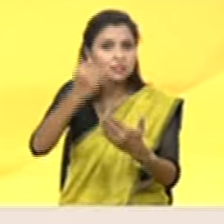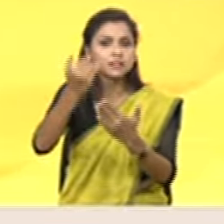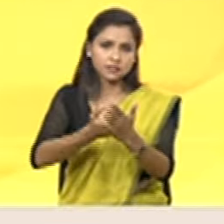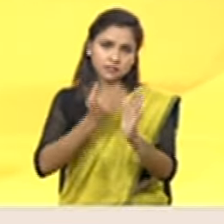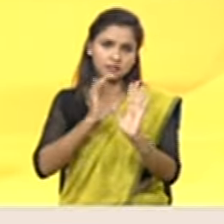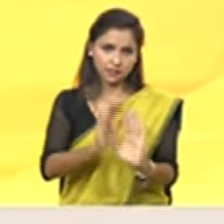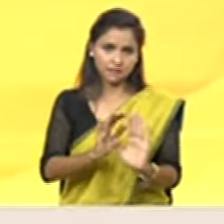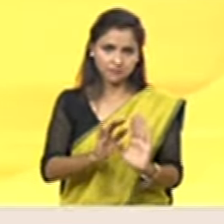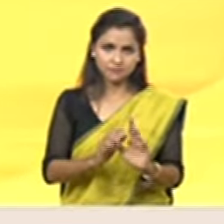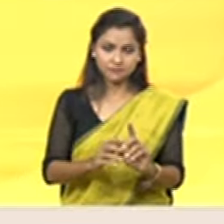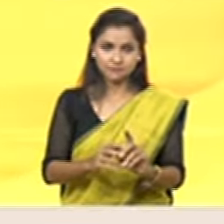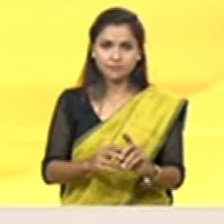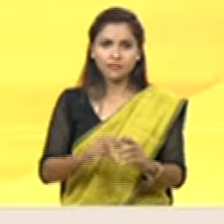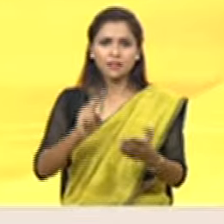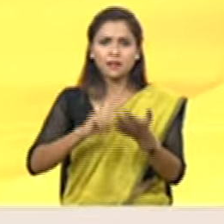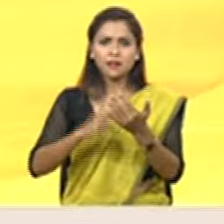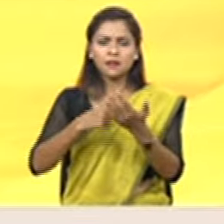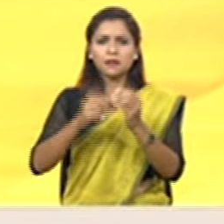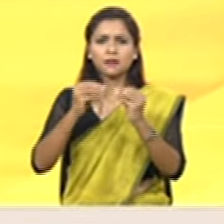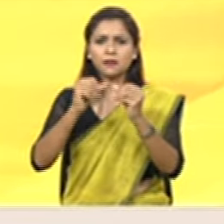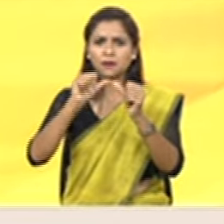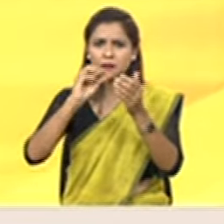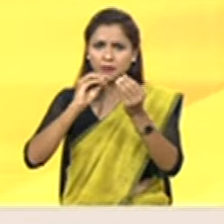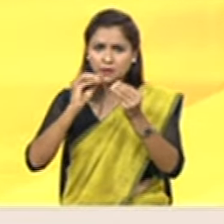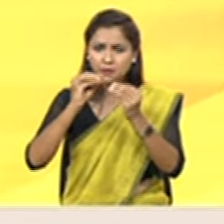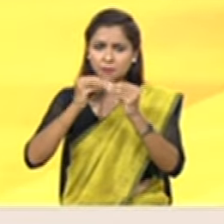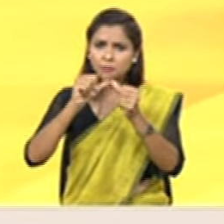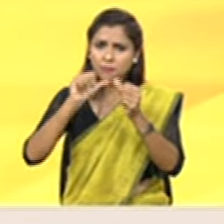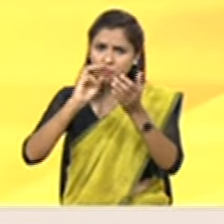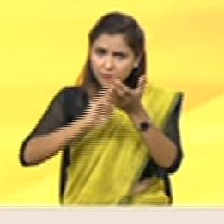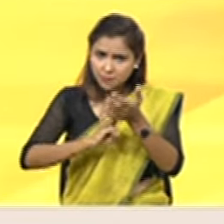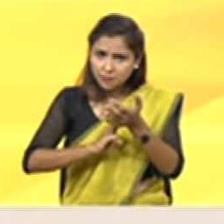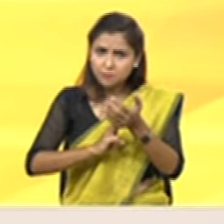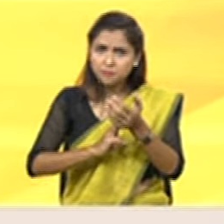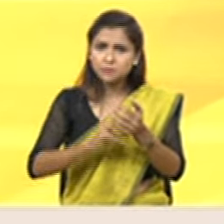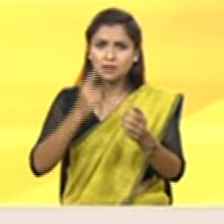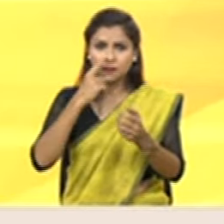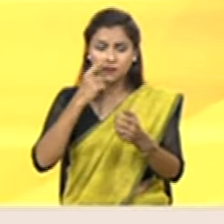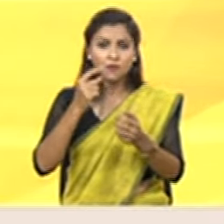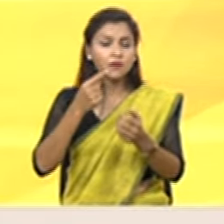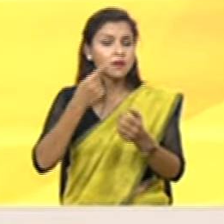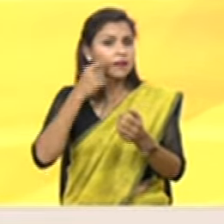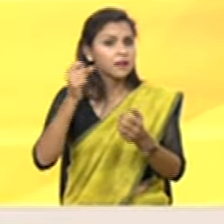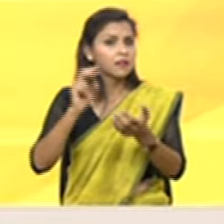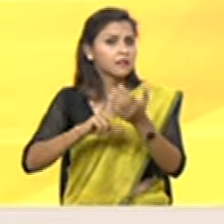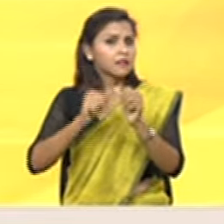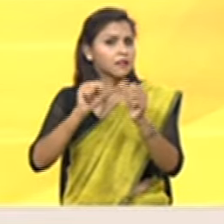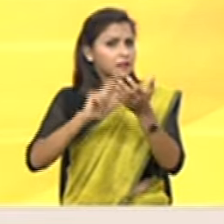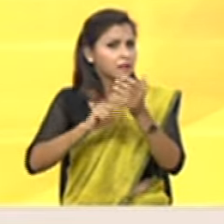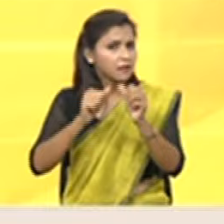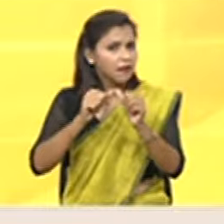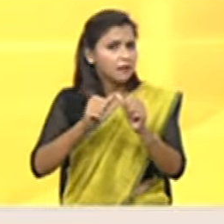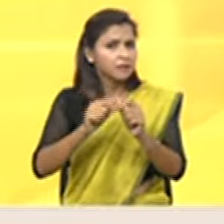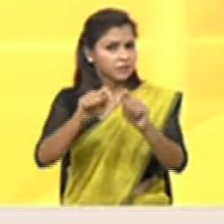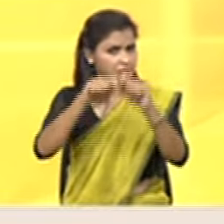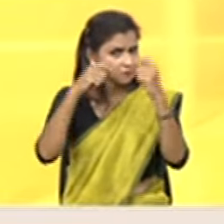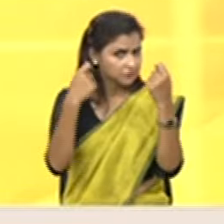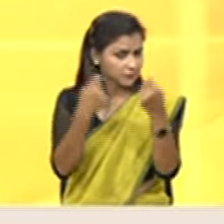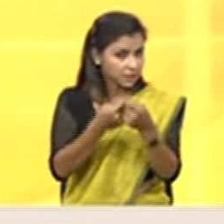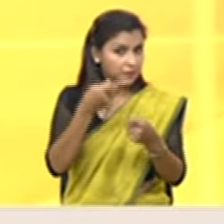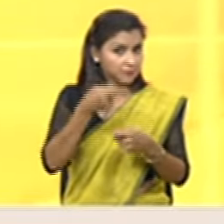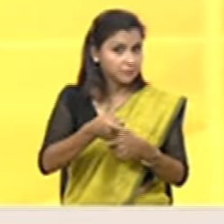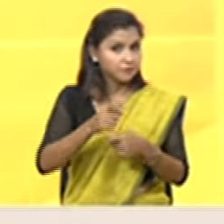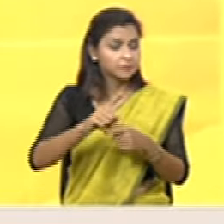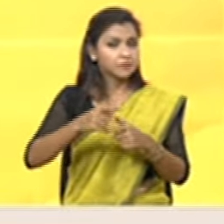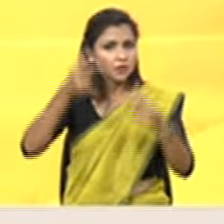हैं नादम बापू और लीखा नाना के नेतृत्व में यह टीम